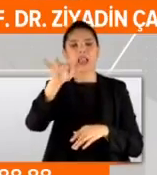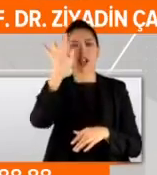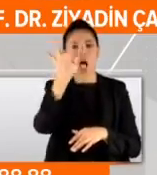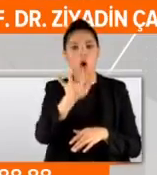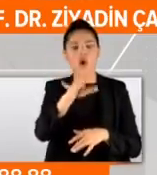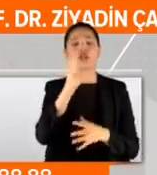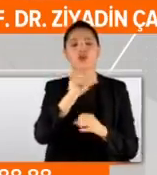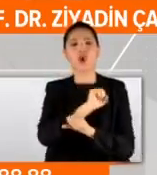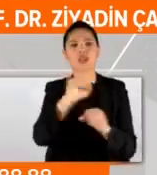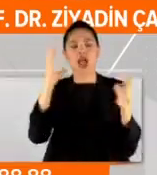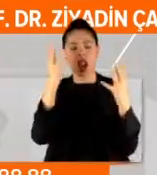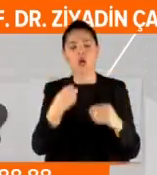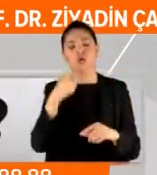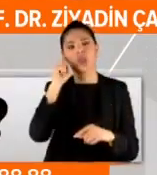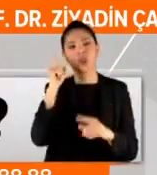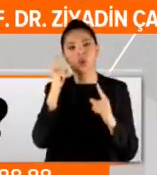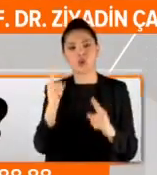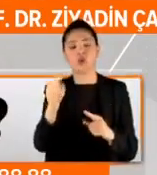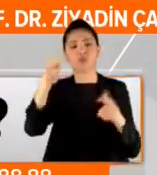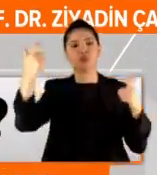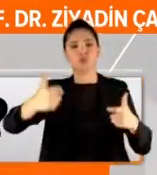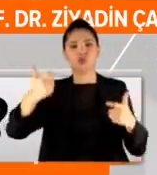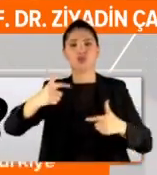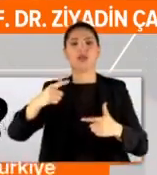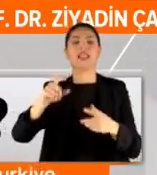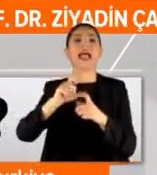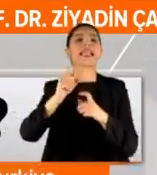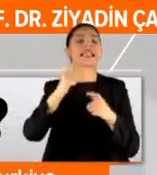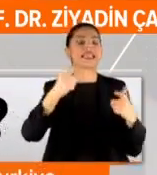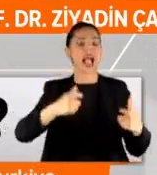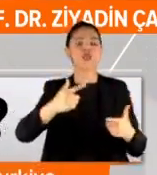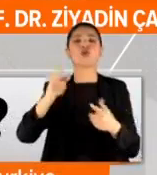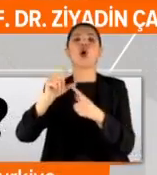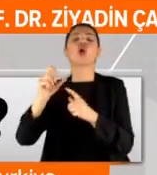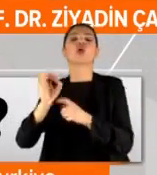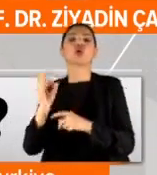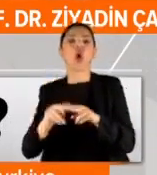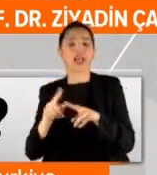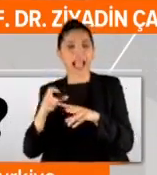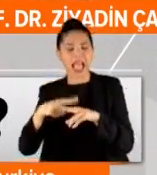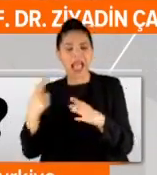çok etkilemeyecektir bizi. Ama bu bölgede Selçuk, Söke